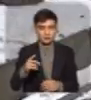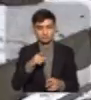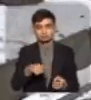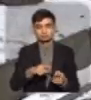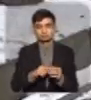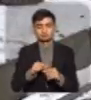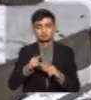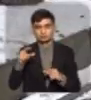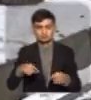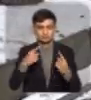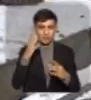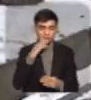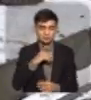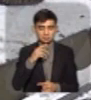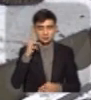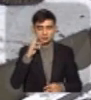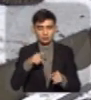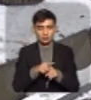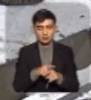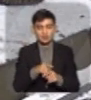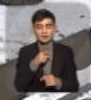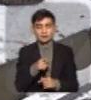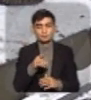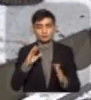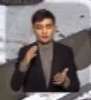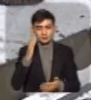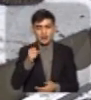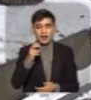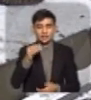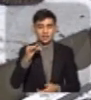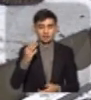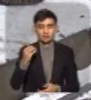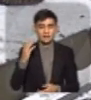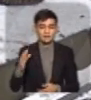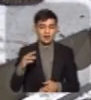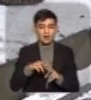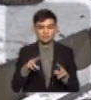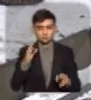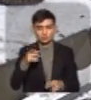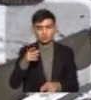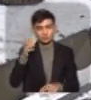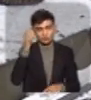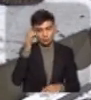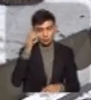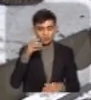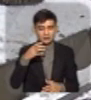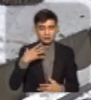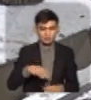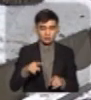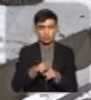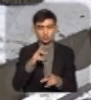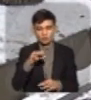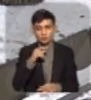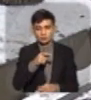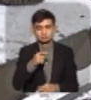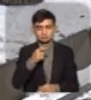Ну, я думаю, что повторится ситуация, может быть, как с Акишевым, который не был политическим тяжеловесом, он был просто очень